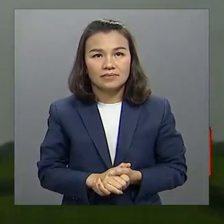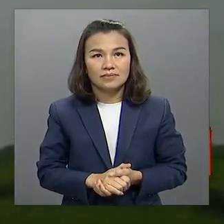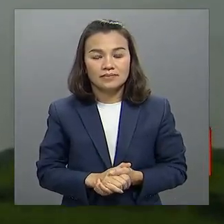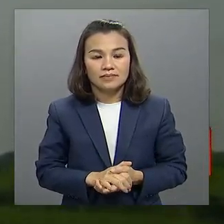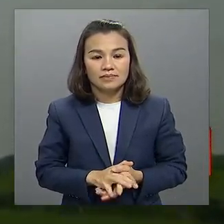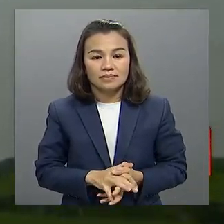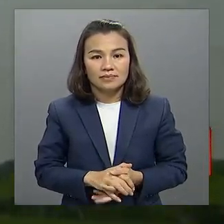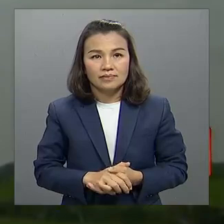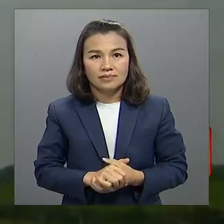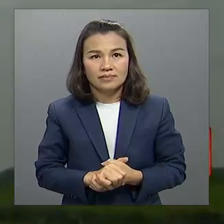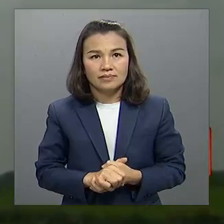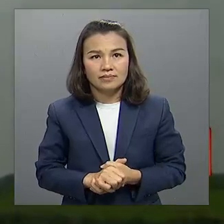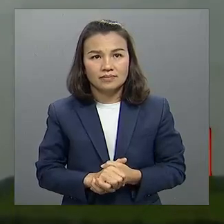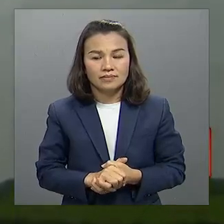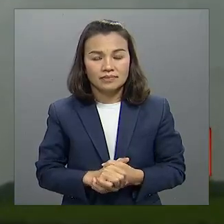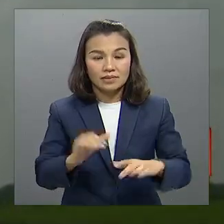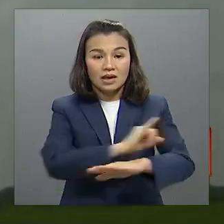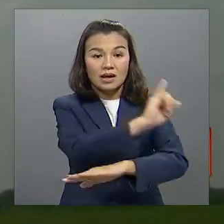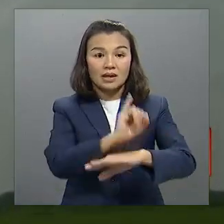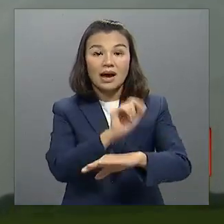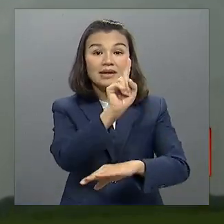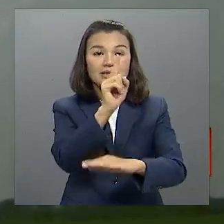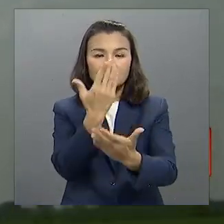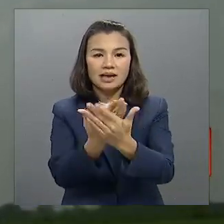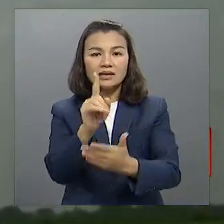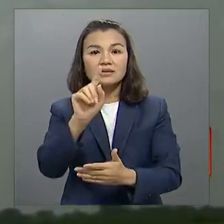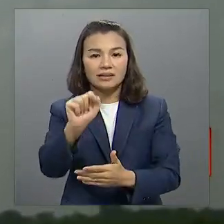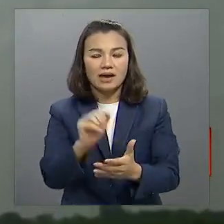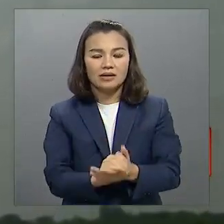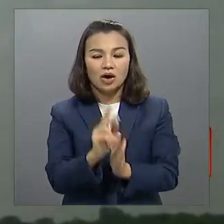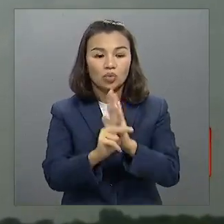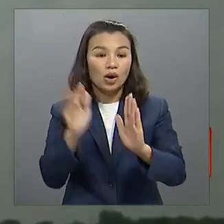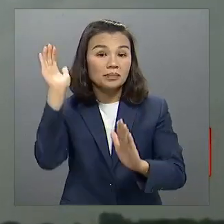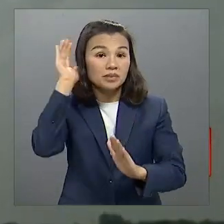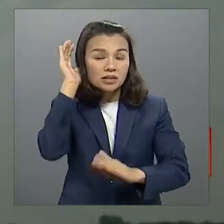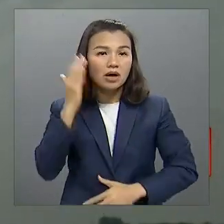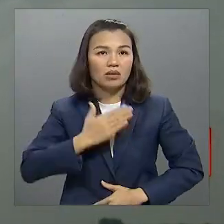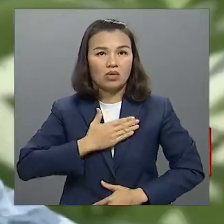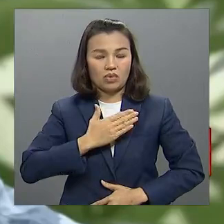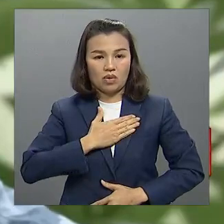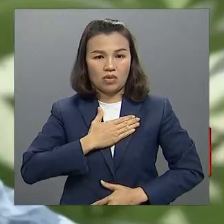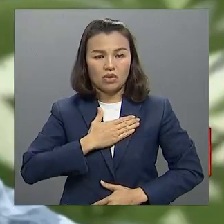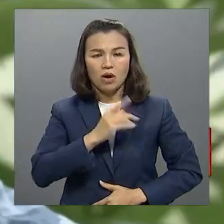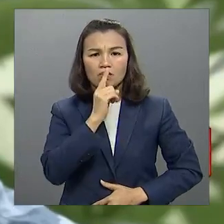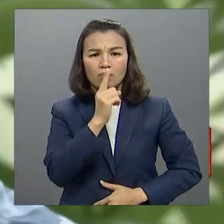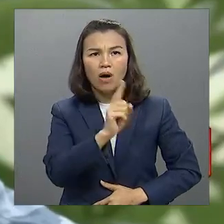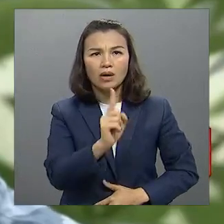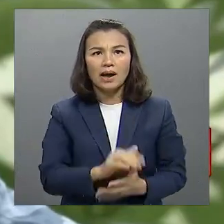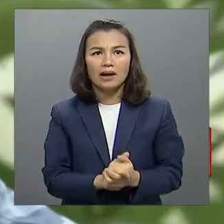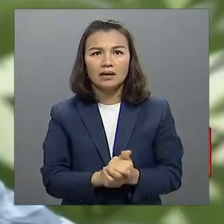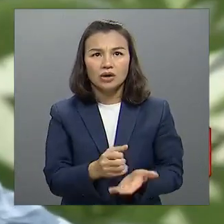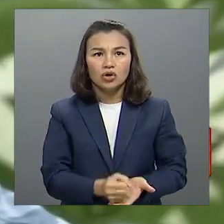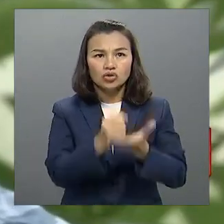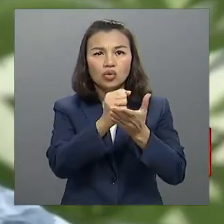หนึ่งไร่หนึ่งแสนเป็นความเชื่อตั้งแต่แรกตัวหนึ่งไร่หนึ่งแสนน่ะมันจะต้องให้คนตระหนักในศักยภา